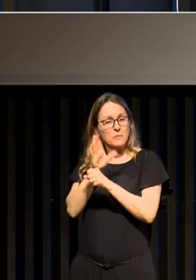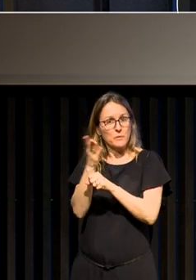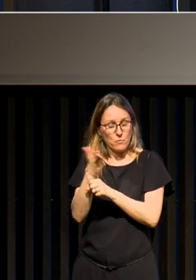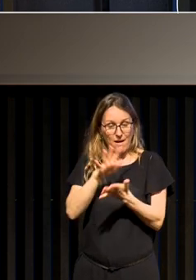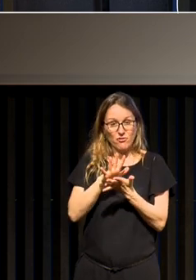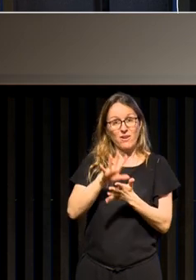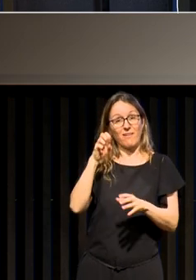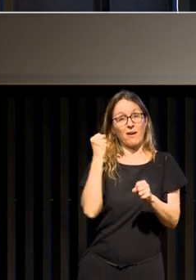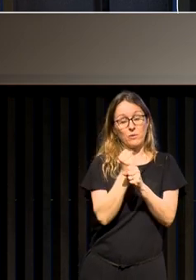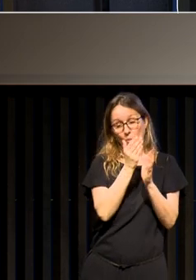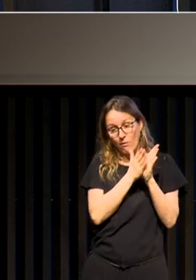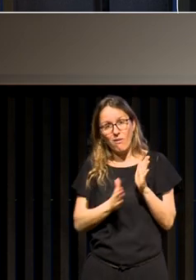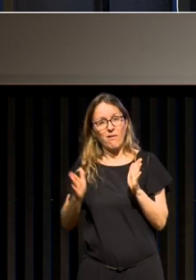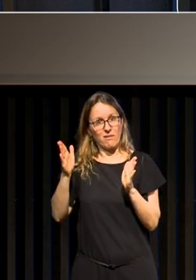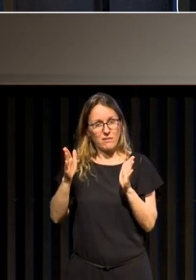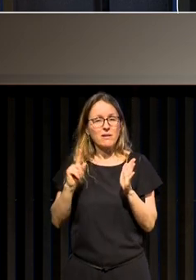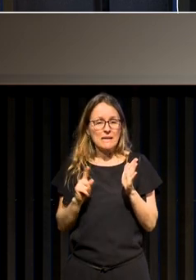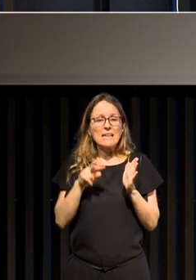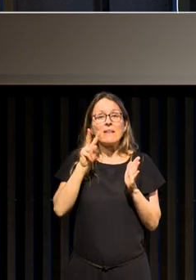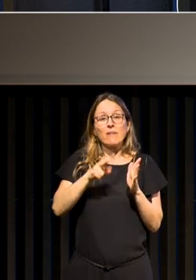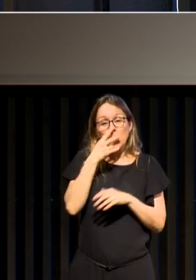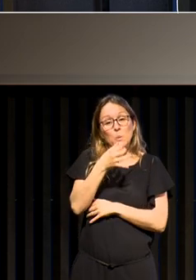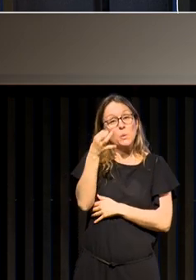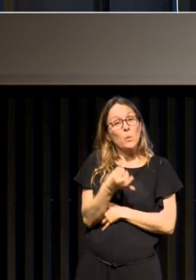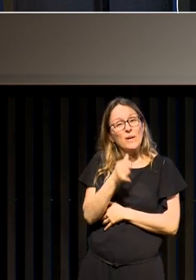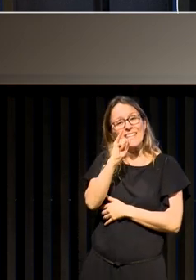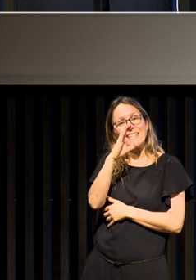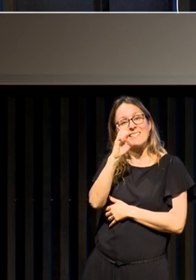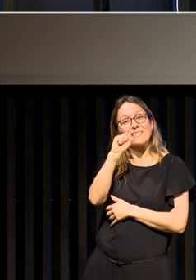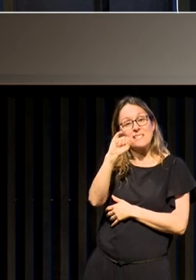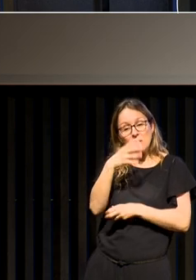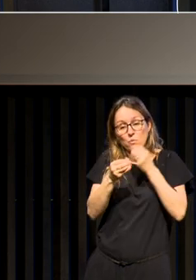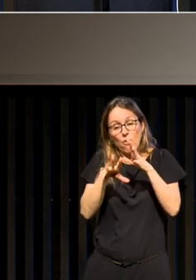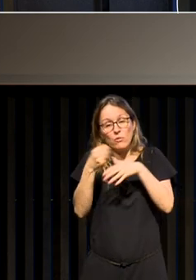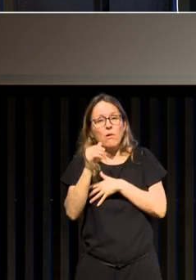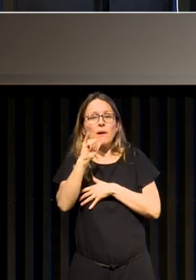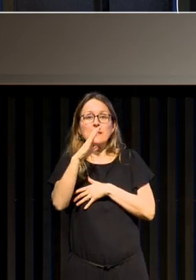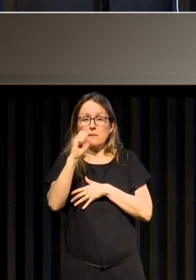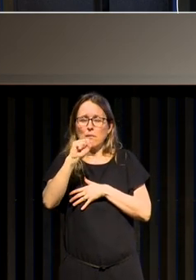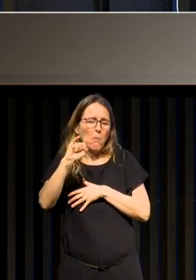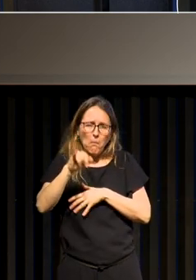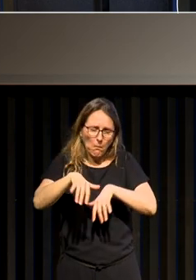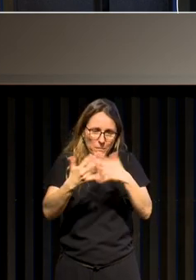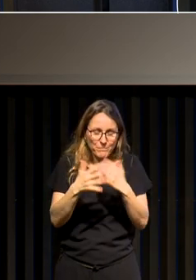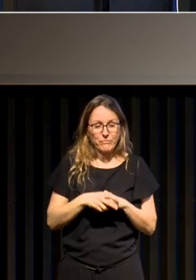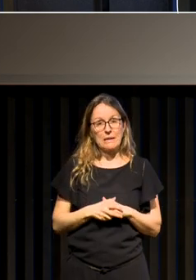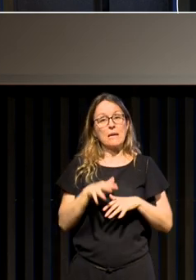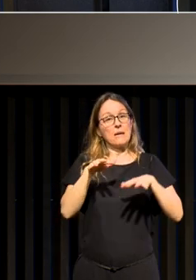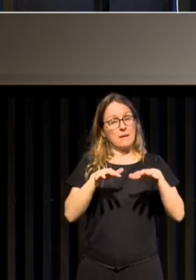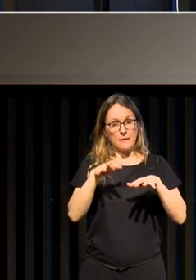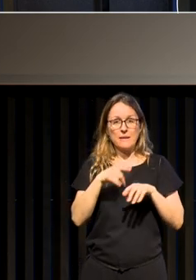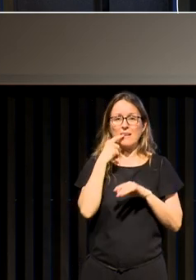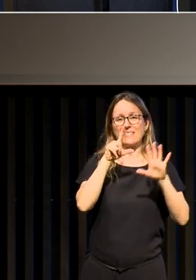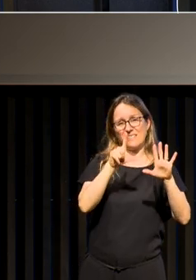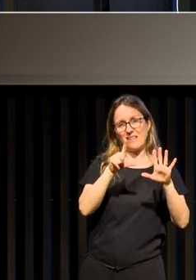taux d'accouchement, que ce soit en ICSI ou hors ICSI, peu importe, sont de l'ordre de 7